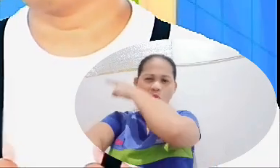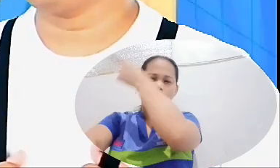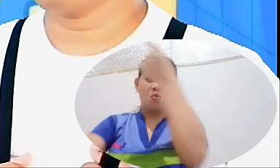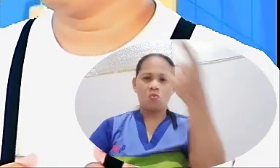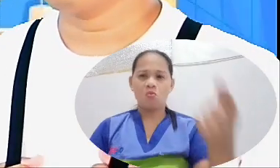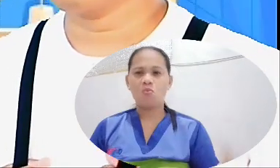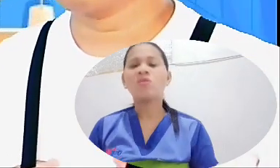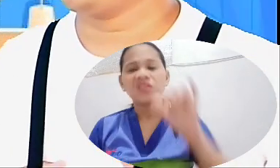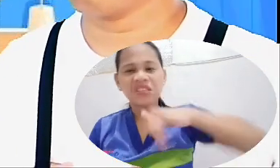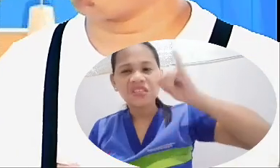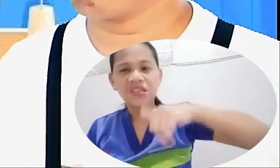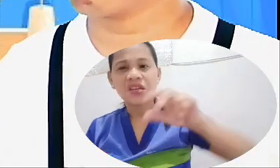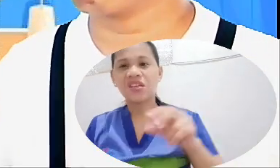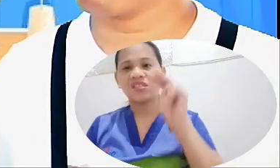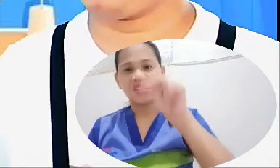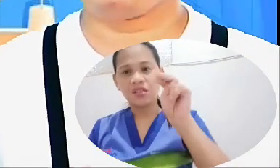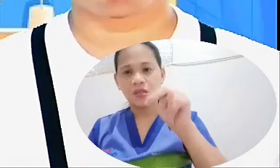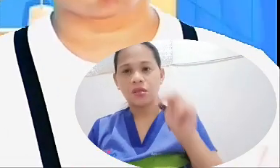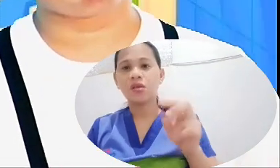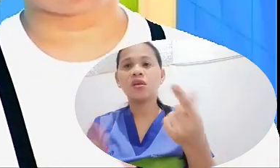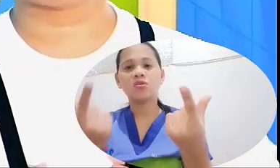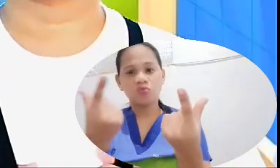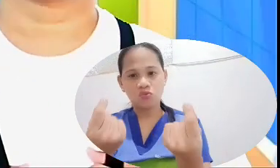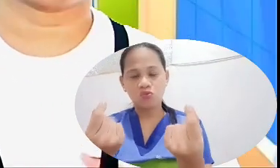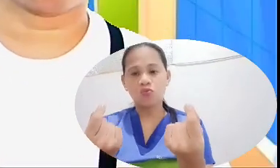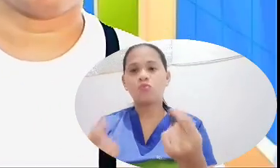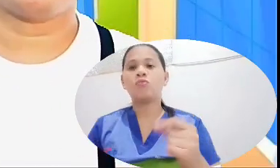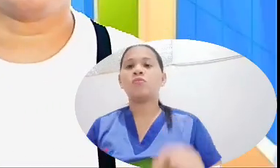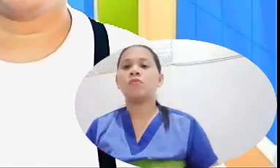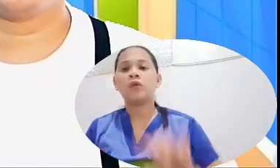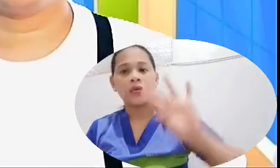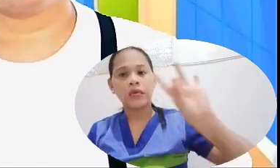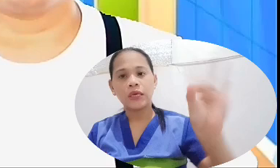kailangan. Pang walo,